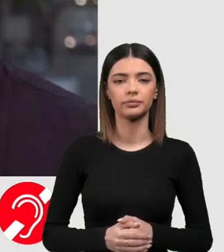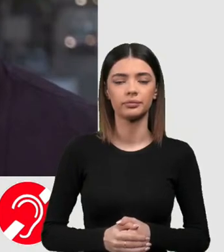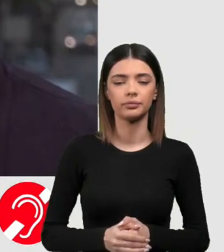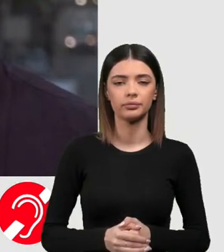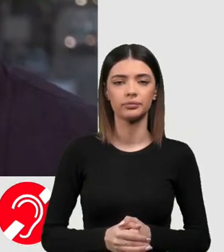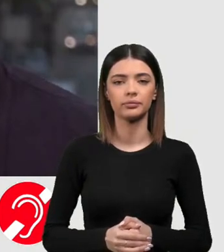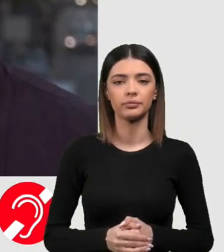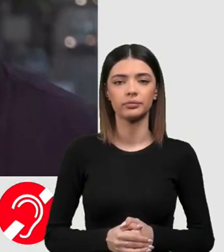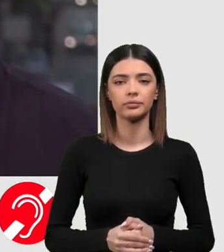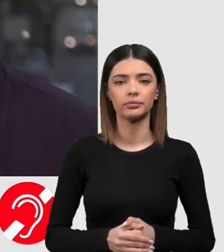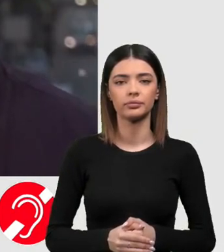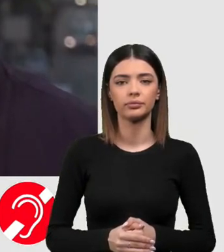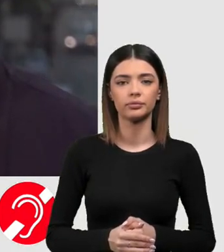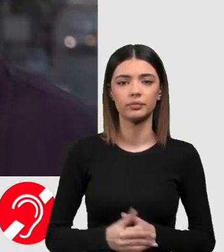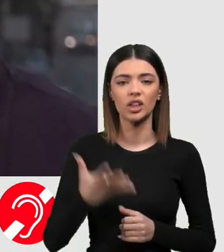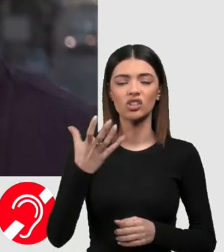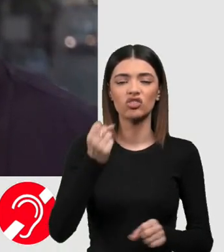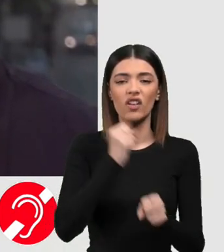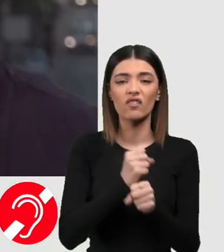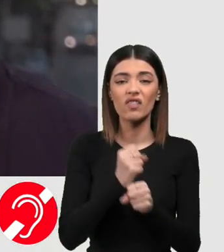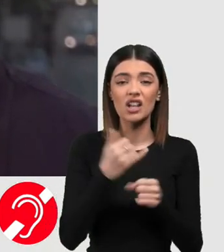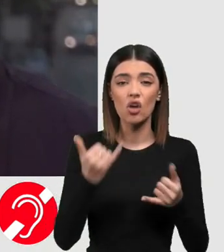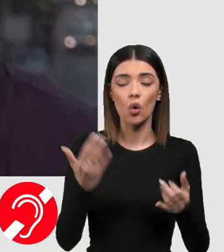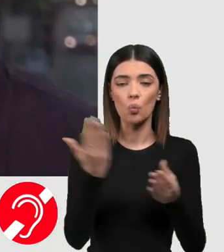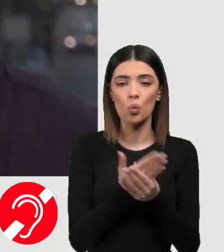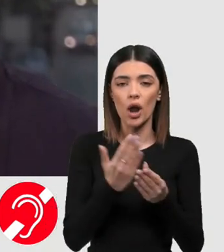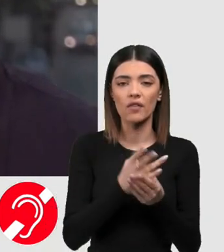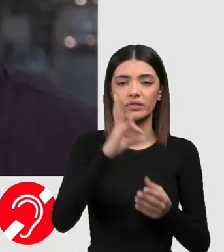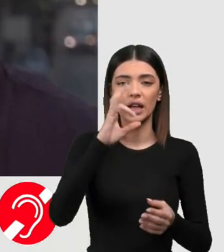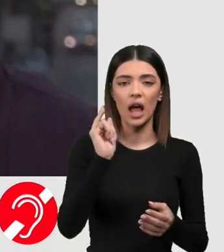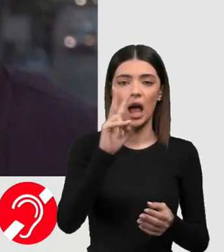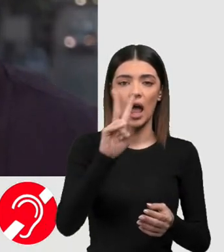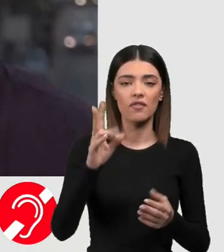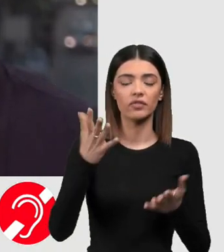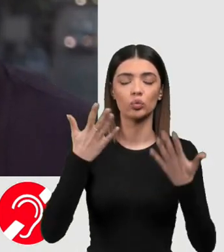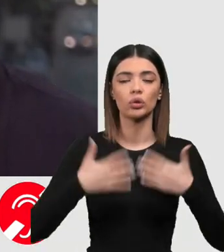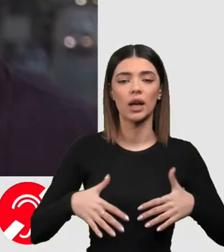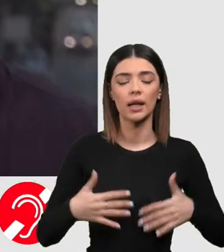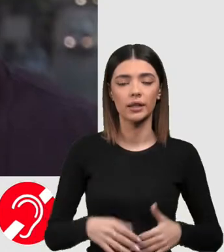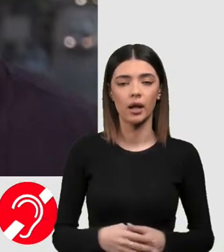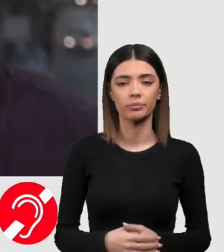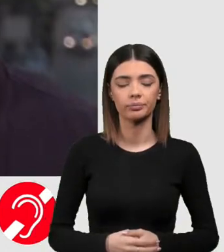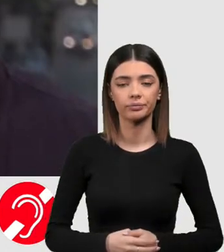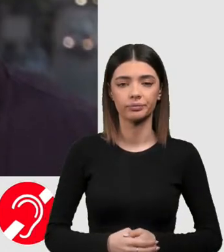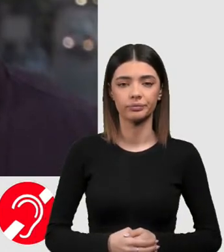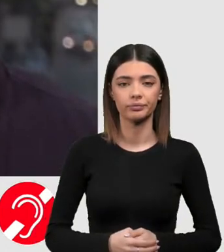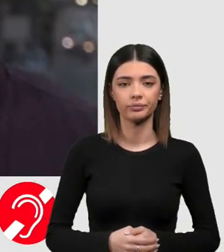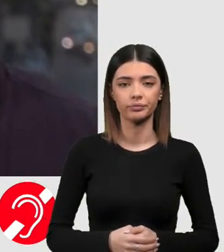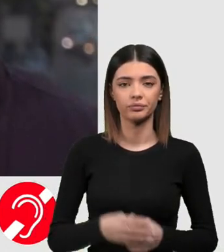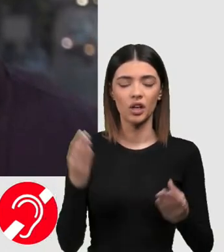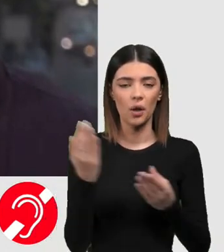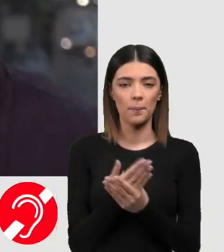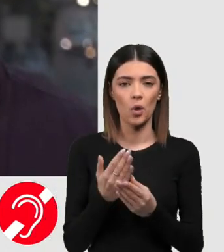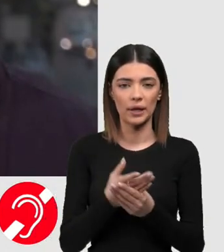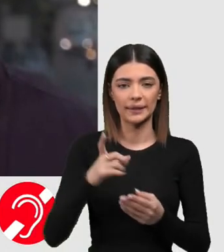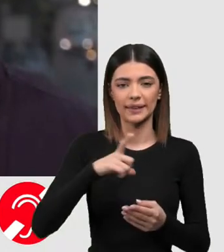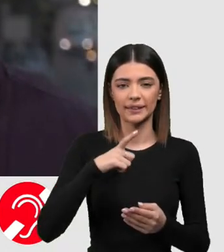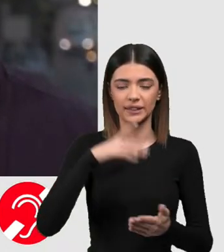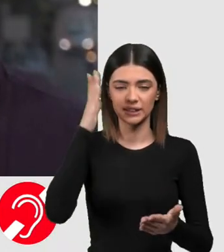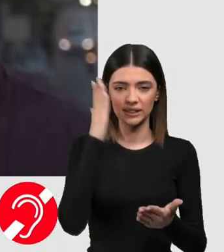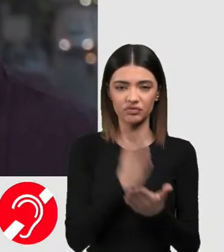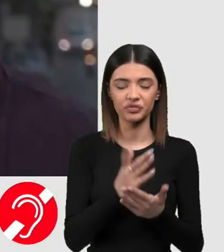Bună, Maria! Cu ce se ocupă proiectul HIVE din Ucraina? Proiectul Hive este o